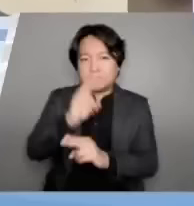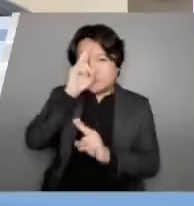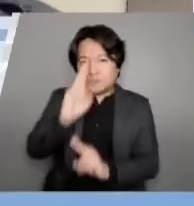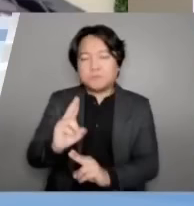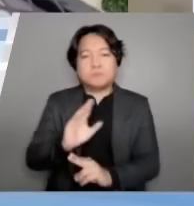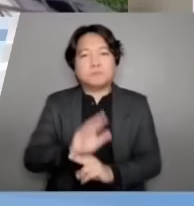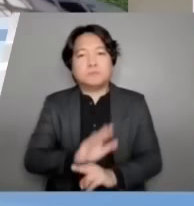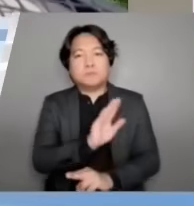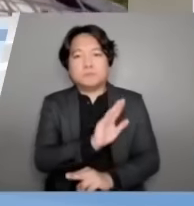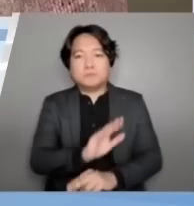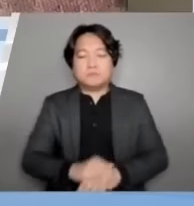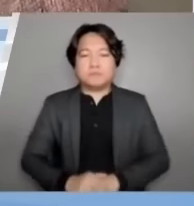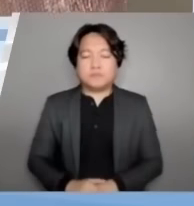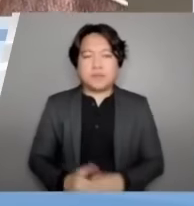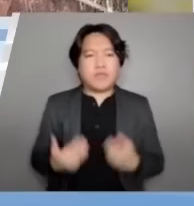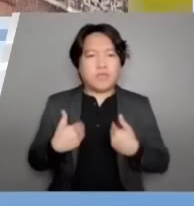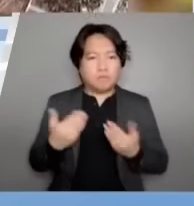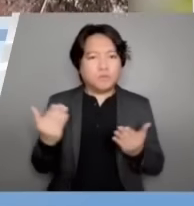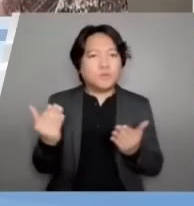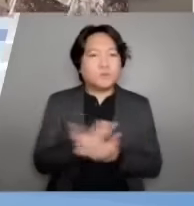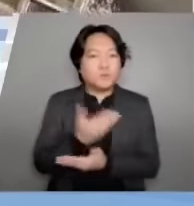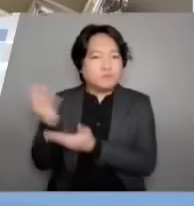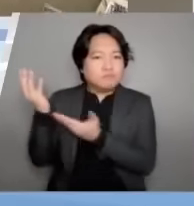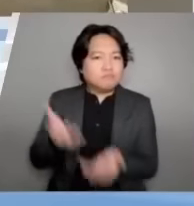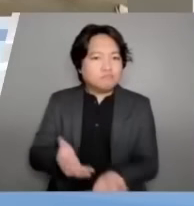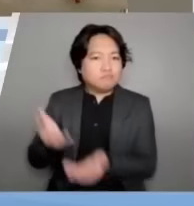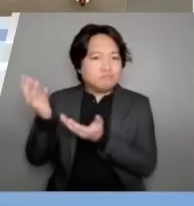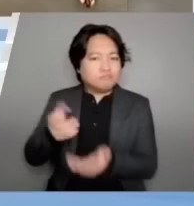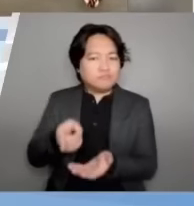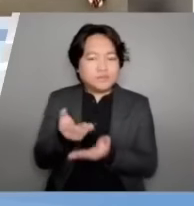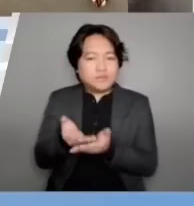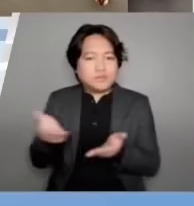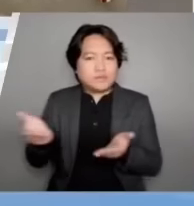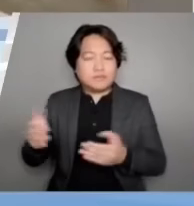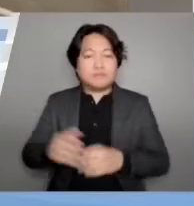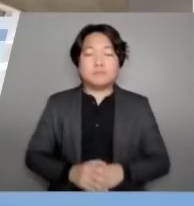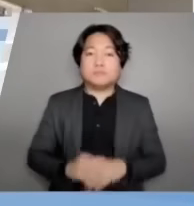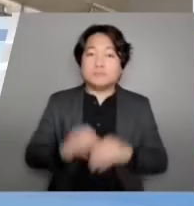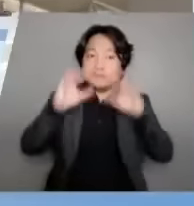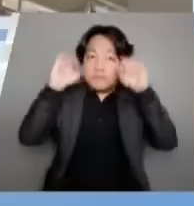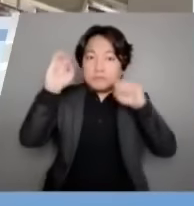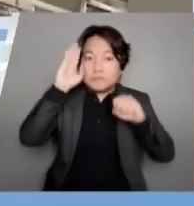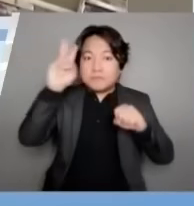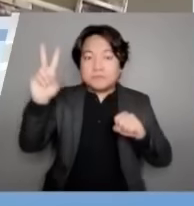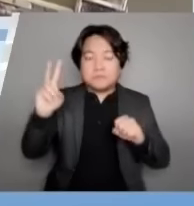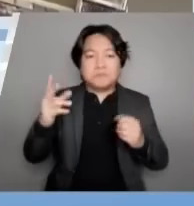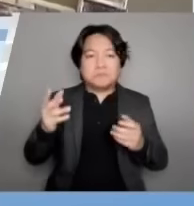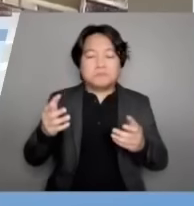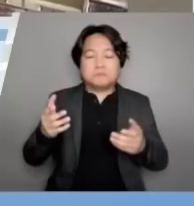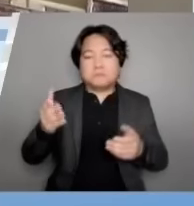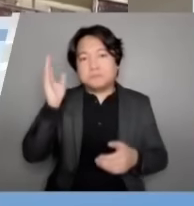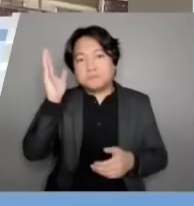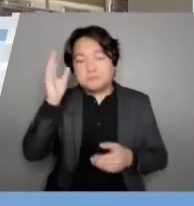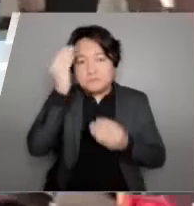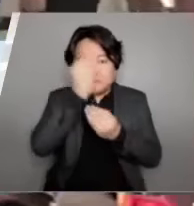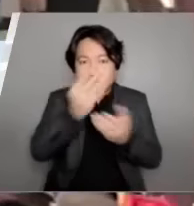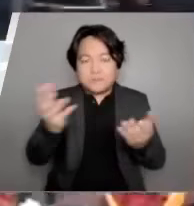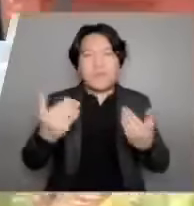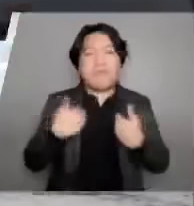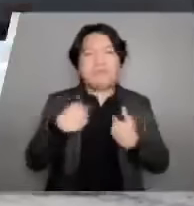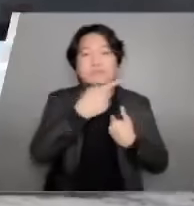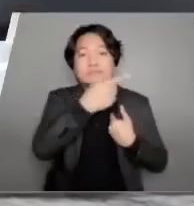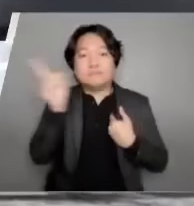mga bagong kagamitan, ibinida rin ng Pangulo ang pakikipag-usap sa ibang bansa at pagsali sa mga bilateral at multilateral